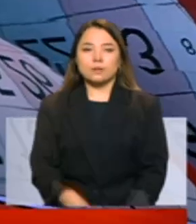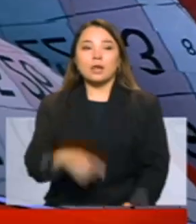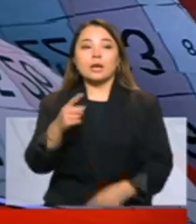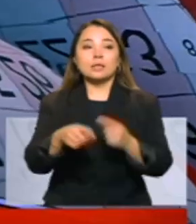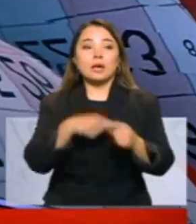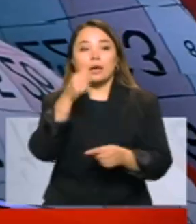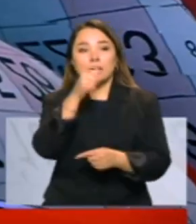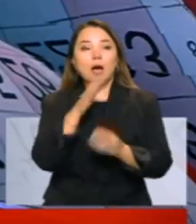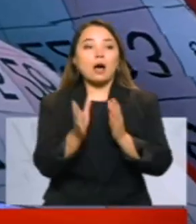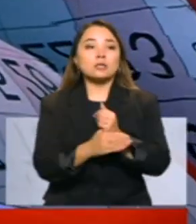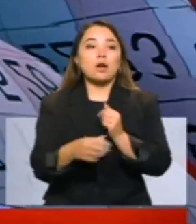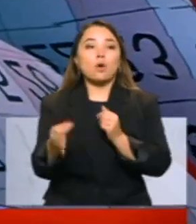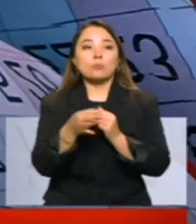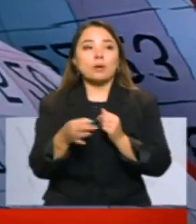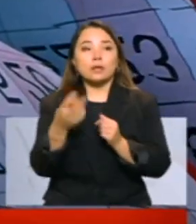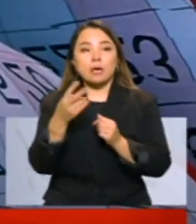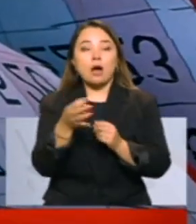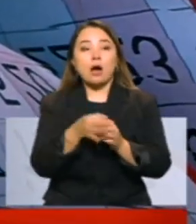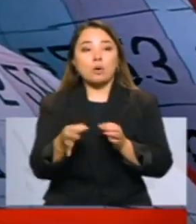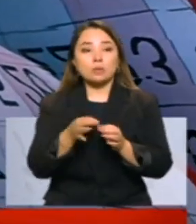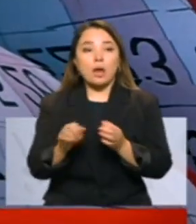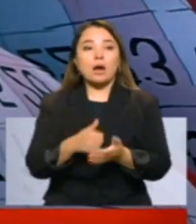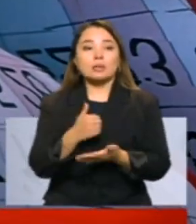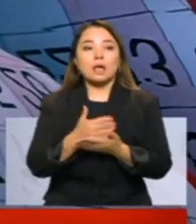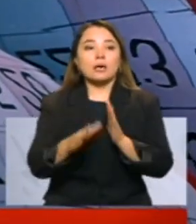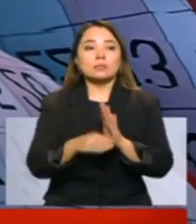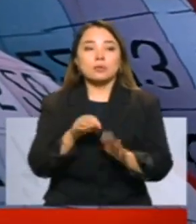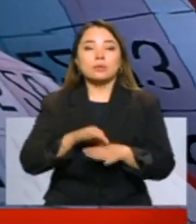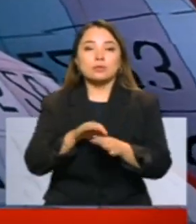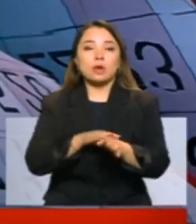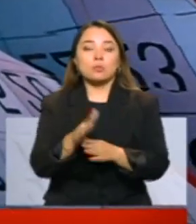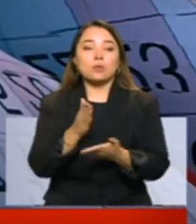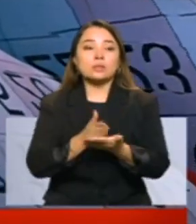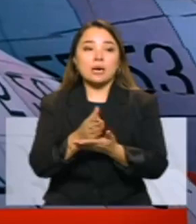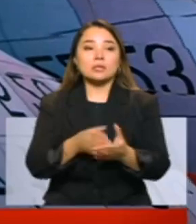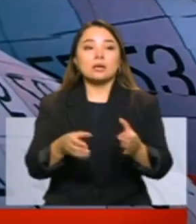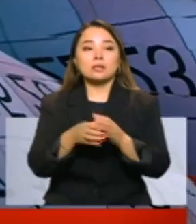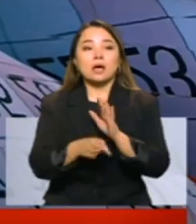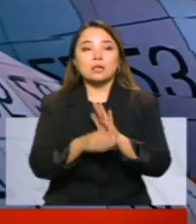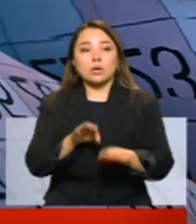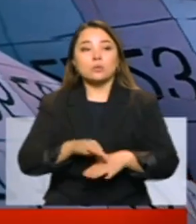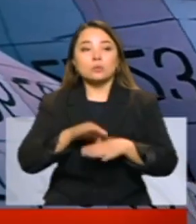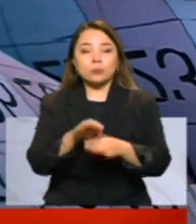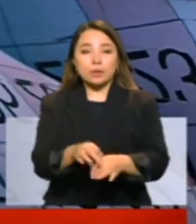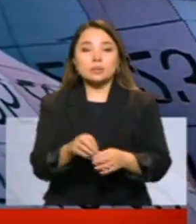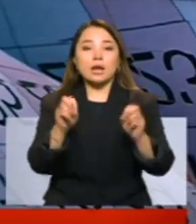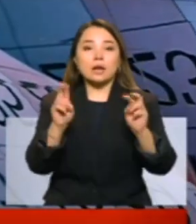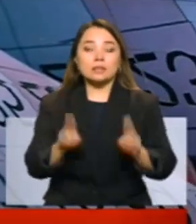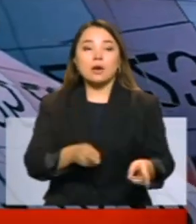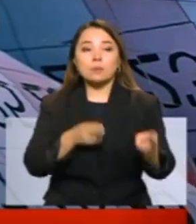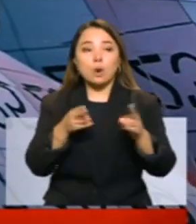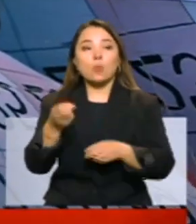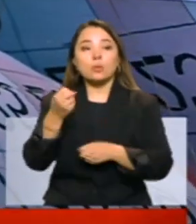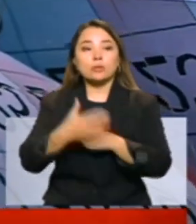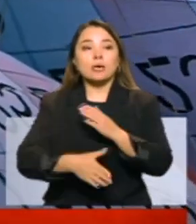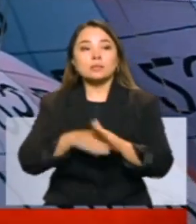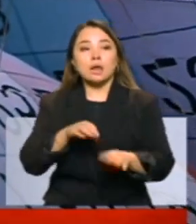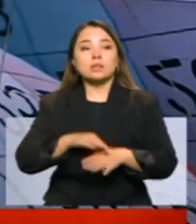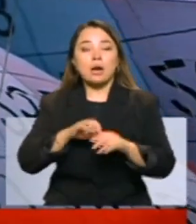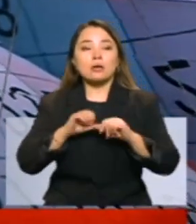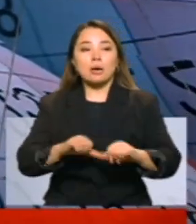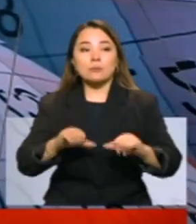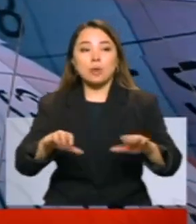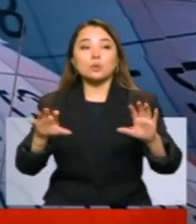Келер айда Атырау облысында екі ауданның әкімі сайланады. Саяси науқанға дайындық барысын өңірге арнай барған орталық сайлау